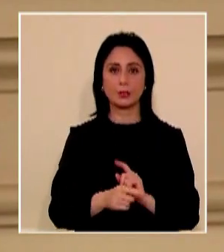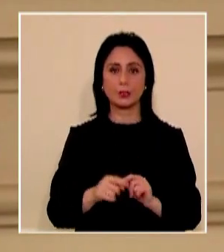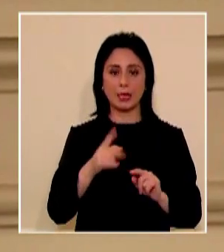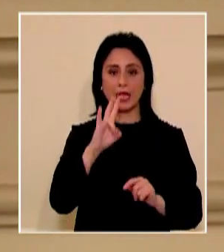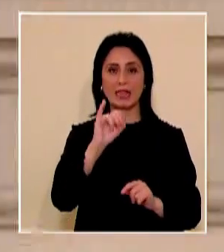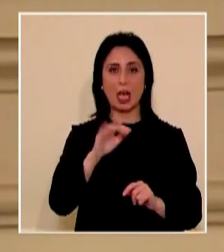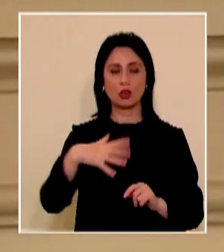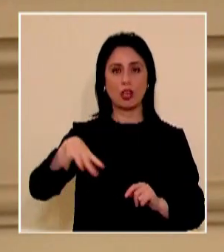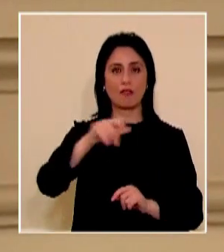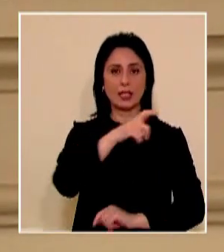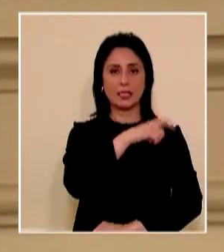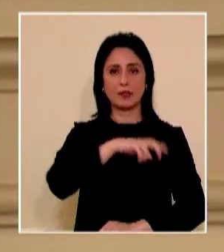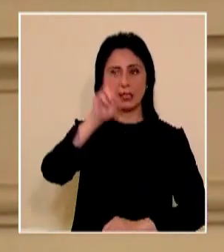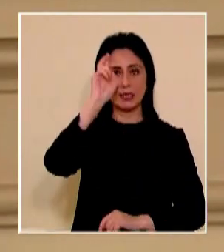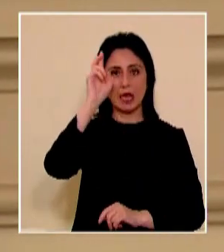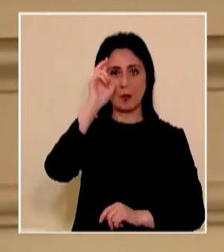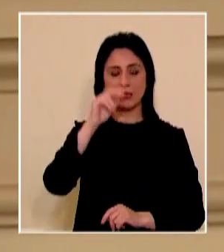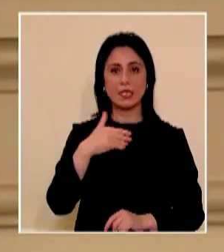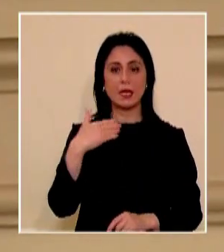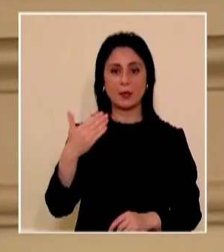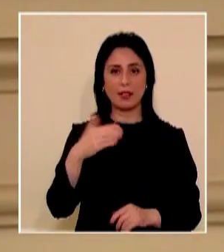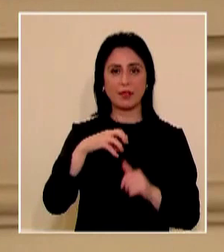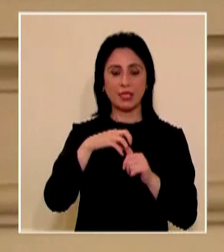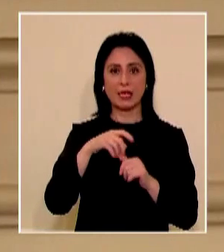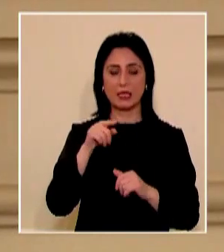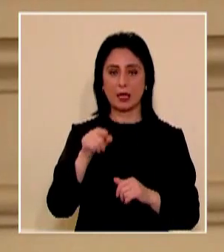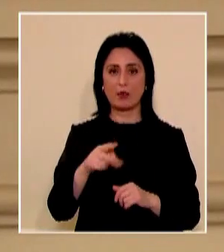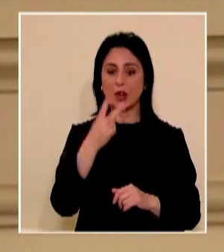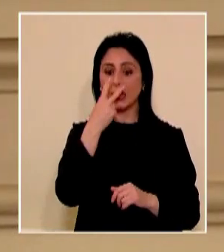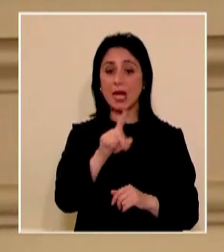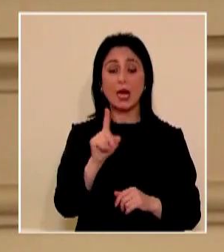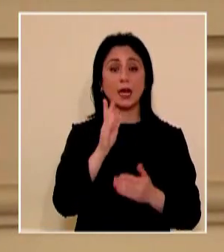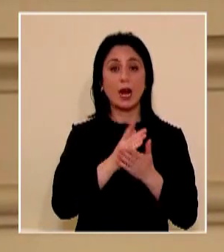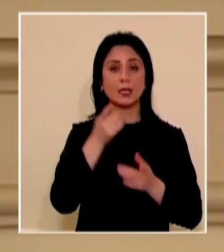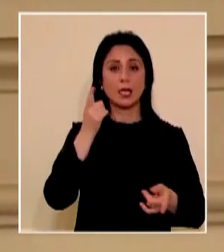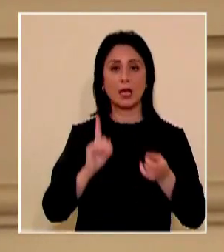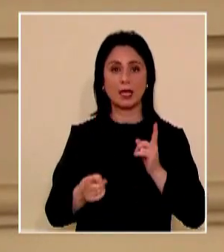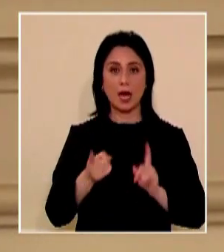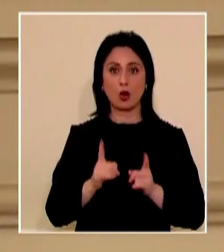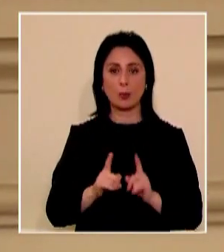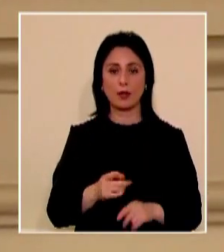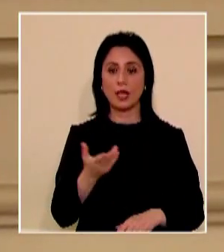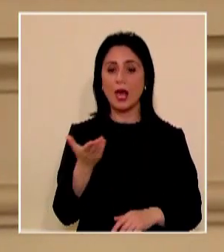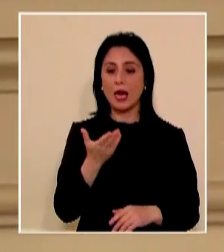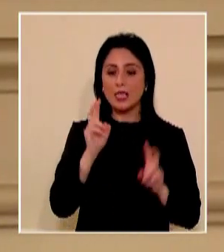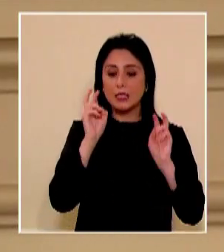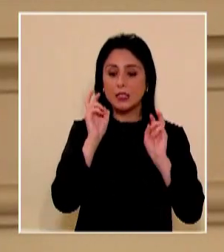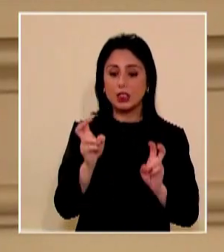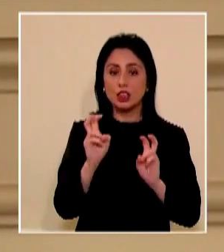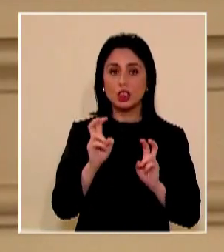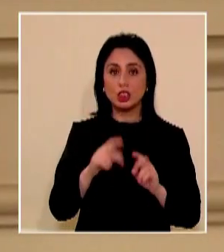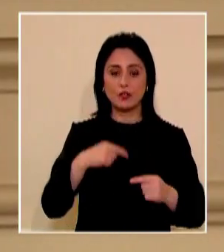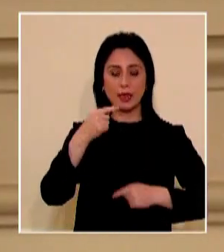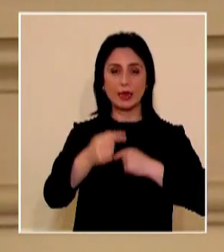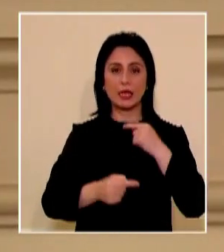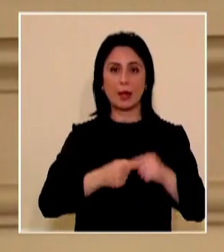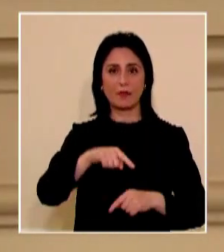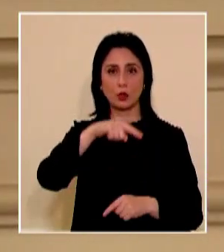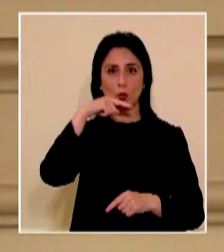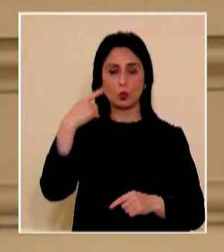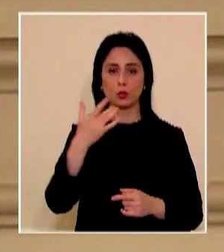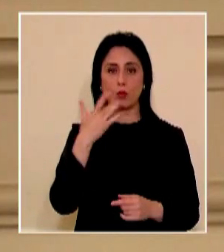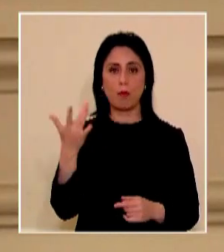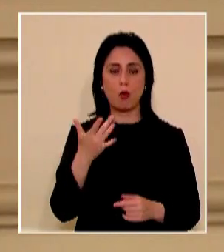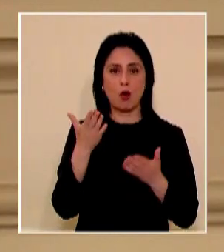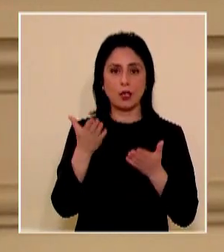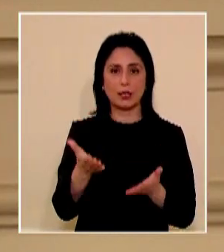północnoatlantyckiego, żeby sobie uświadomić, jaka jest rzeczywiście współczesna rosyjska polityka i jakimi metodami swoich